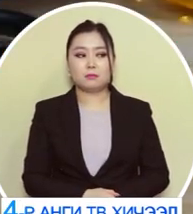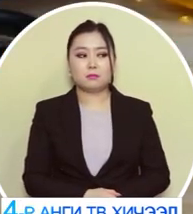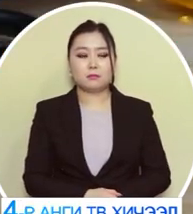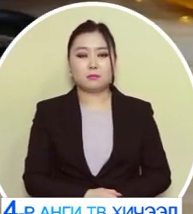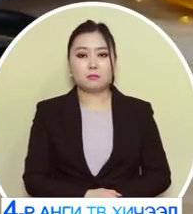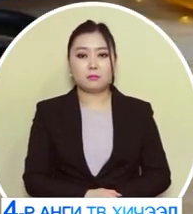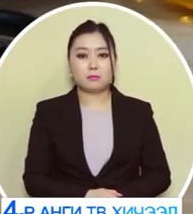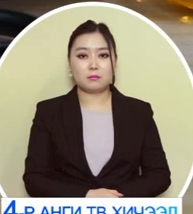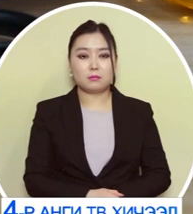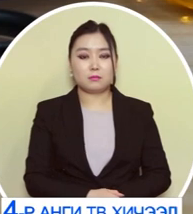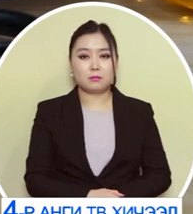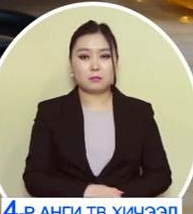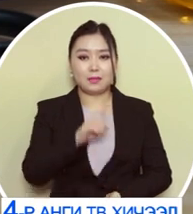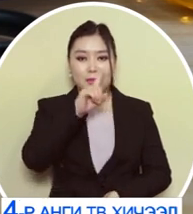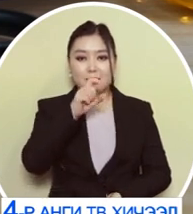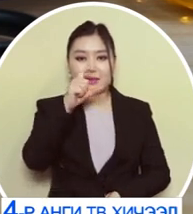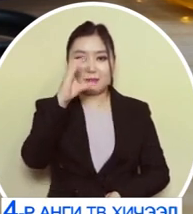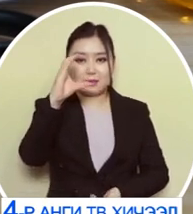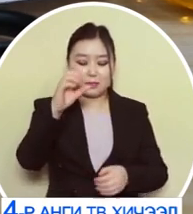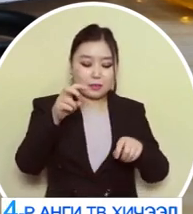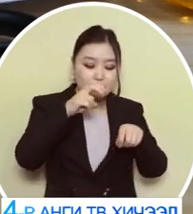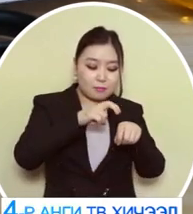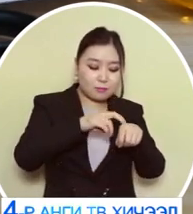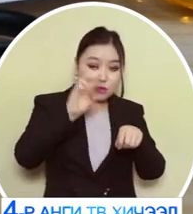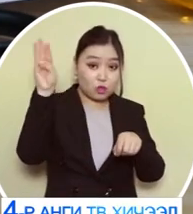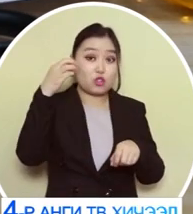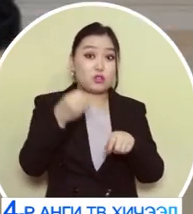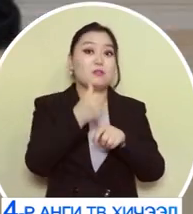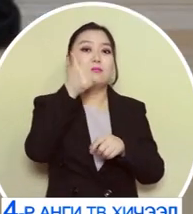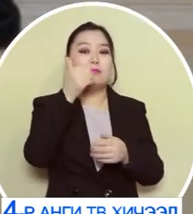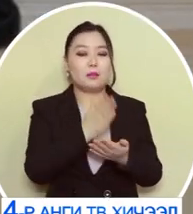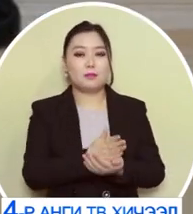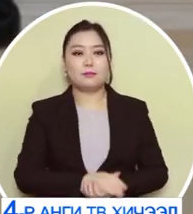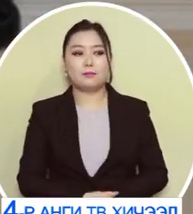Жанып тұр. Енді мынау мыс. Жанды.